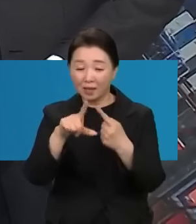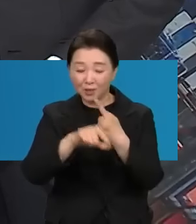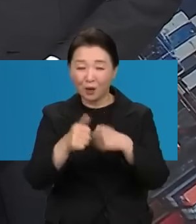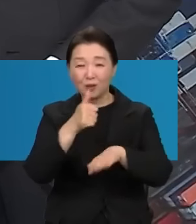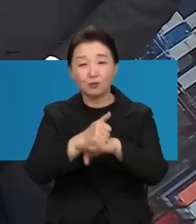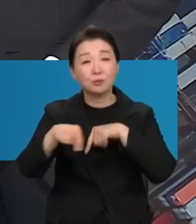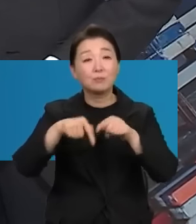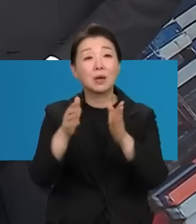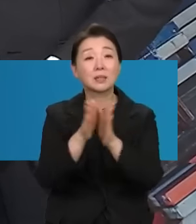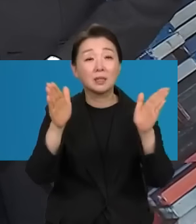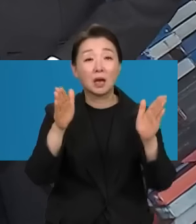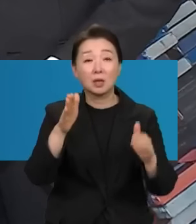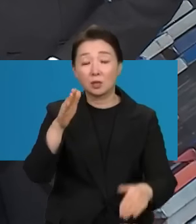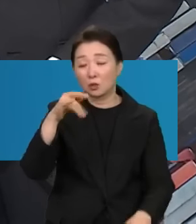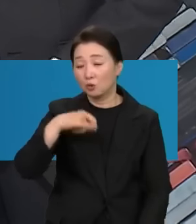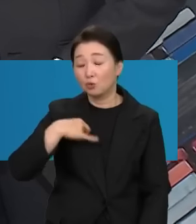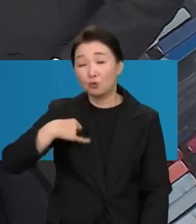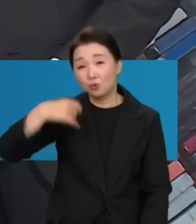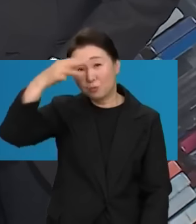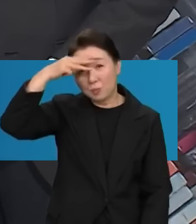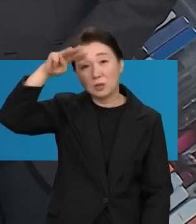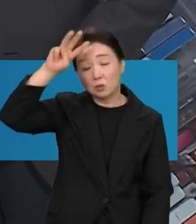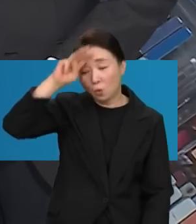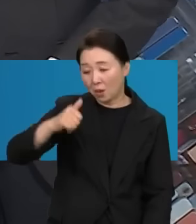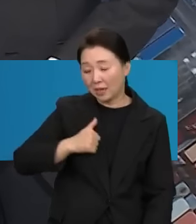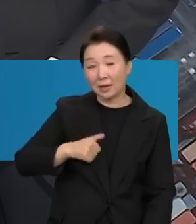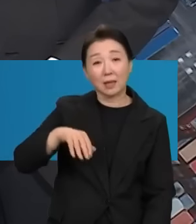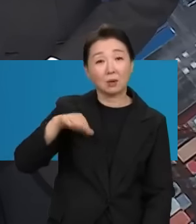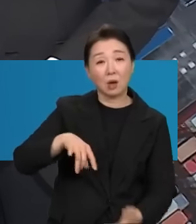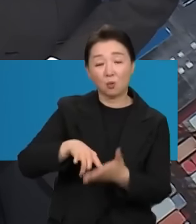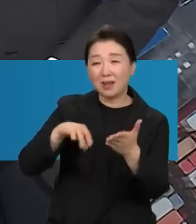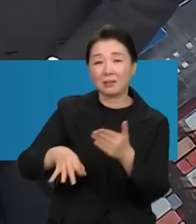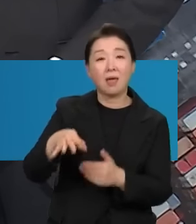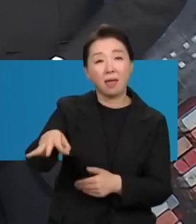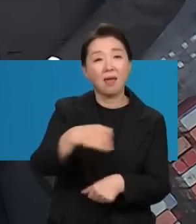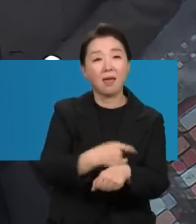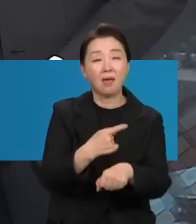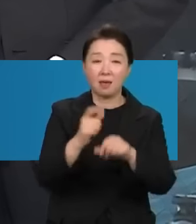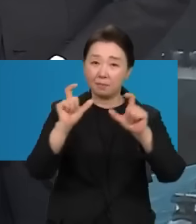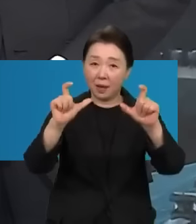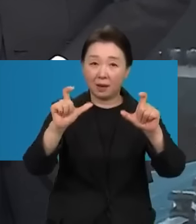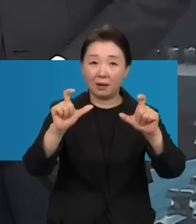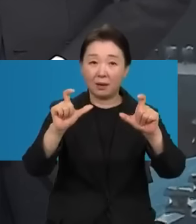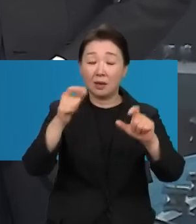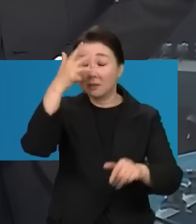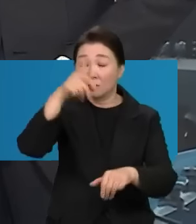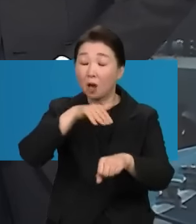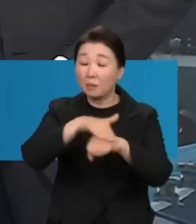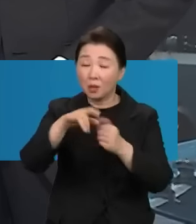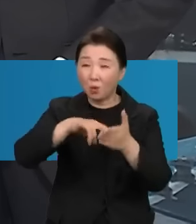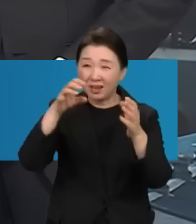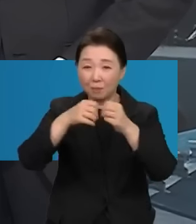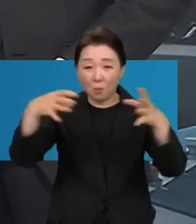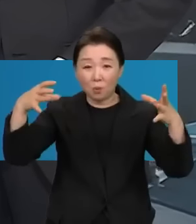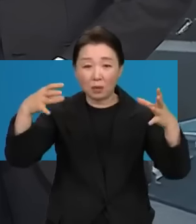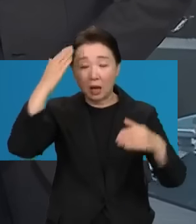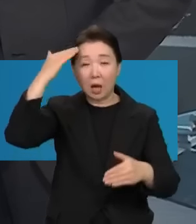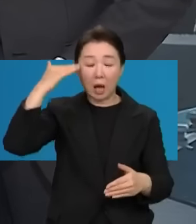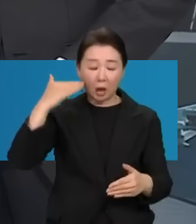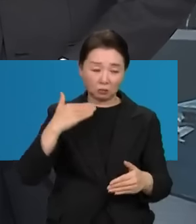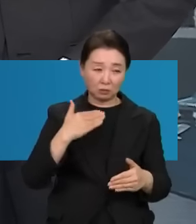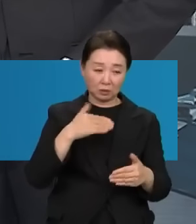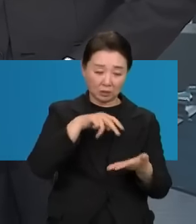취임하자마자 중국과 멕시코, 캐나다에 높은 관세를 매기겠다고 예고했습니다. 트럼프식 관세 폭탄에 우리 역시